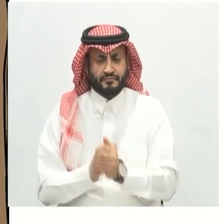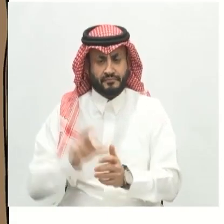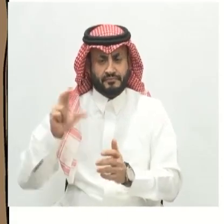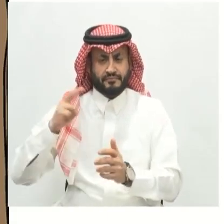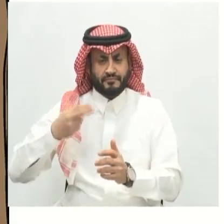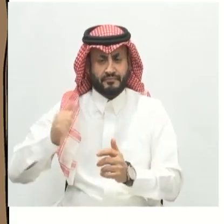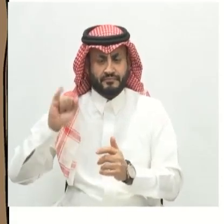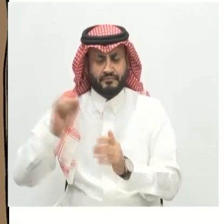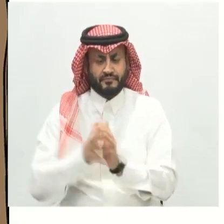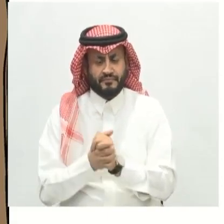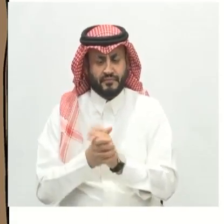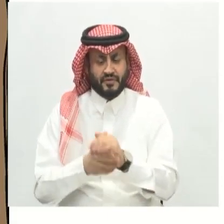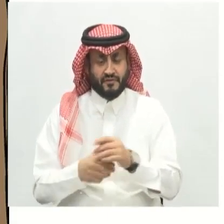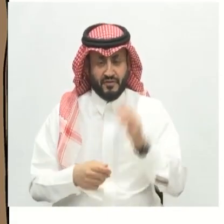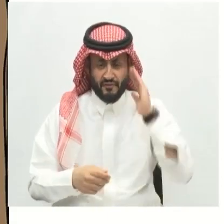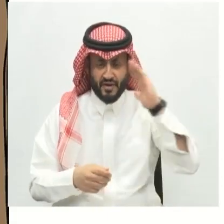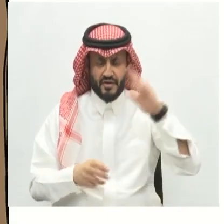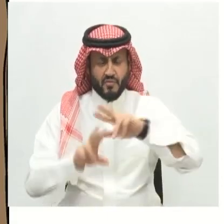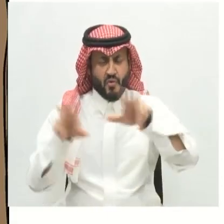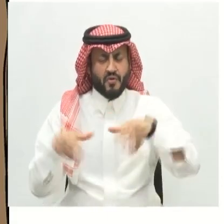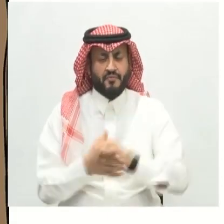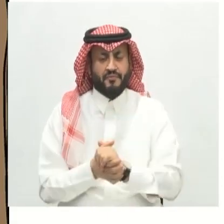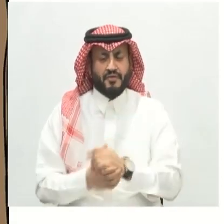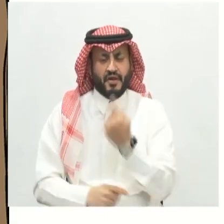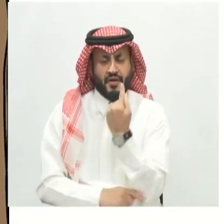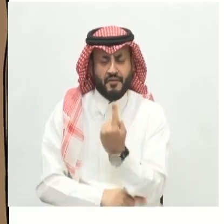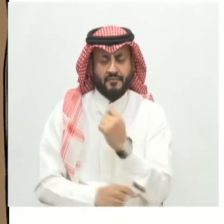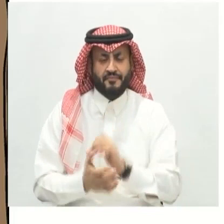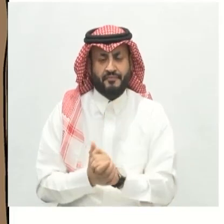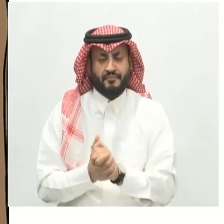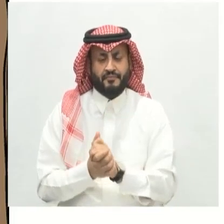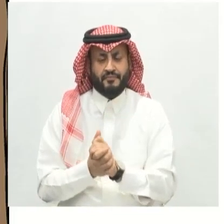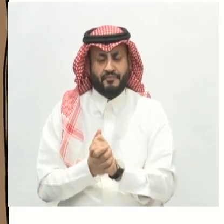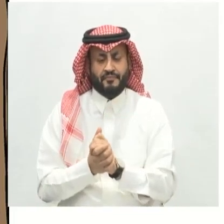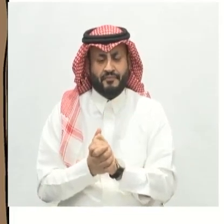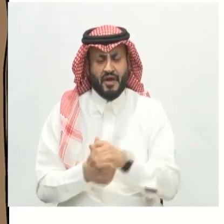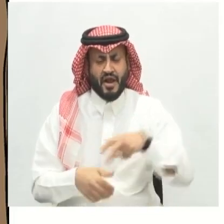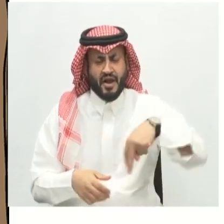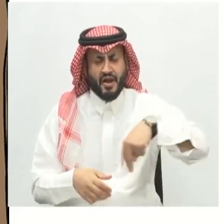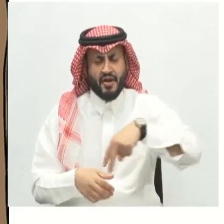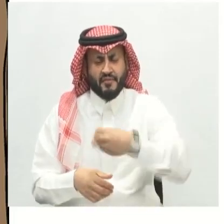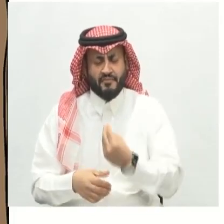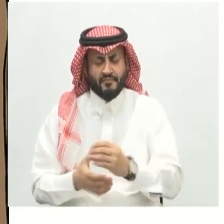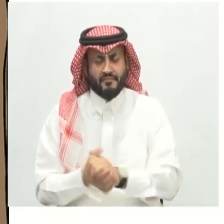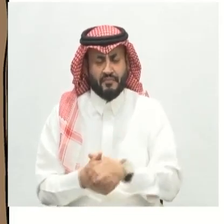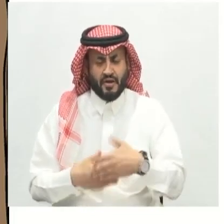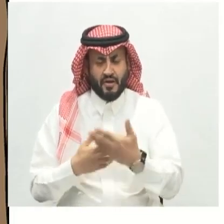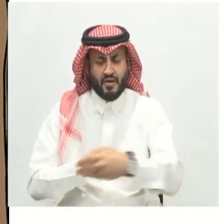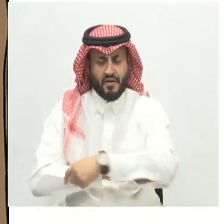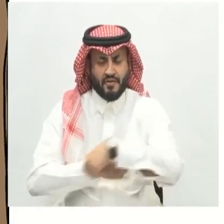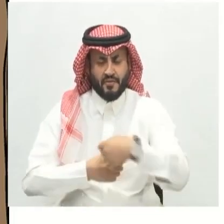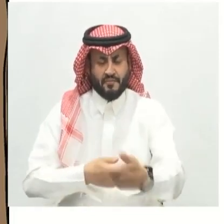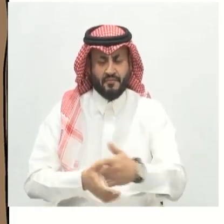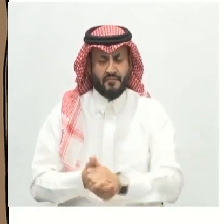الاجتماعيه افشاء السلام الاستئذان القصد في المشي اكرام الضيف